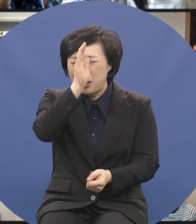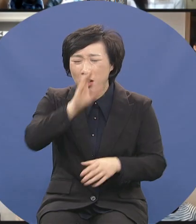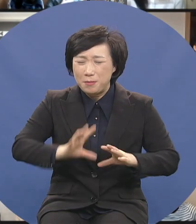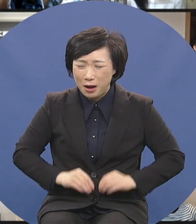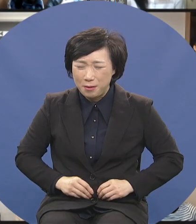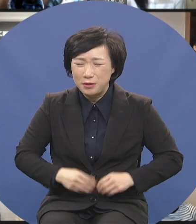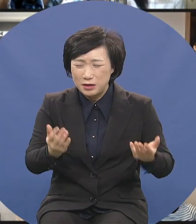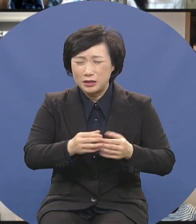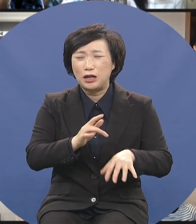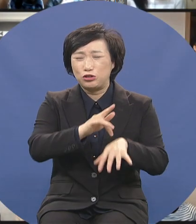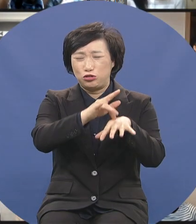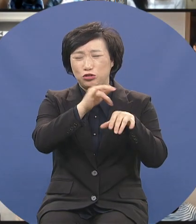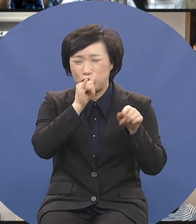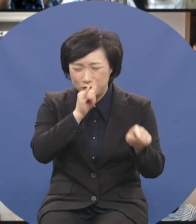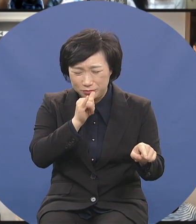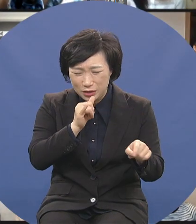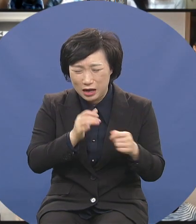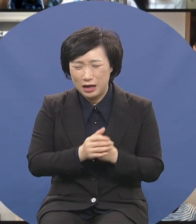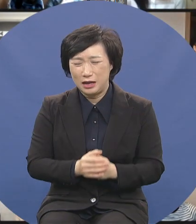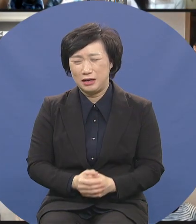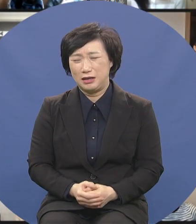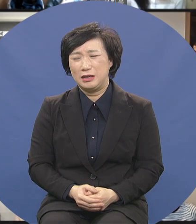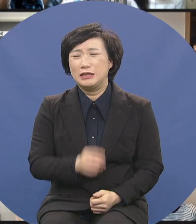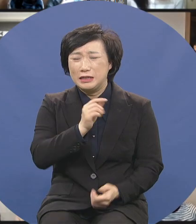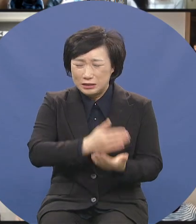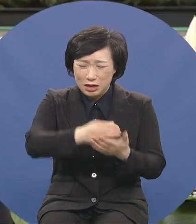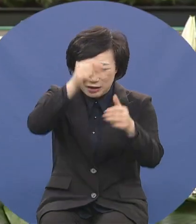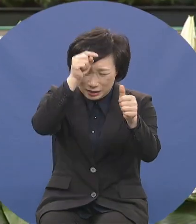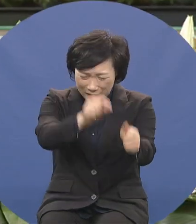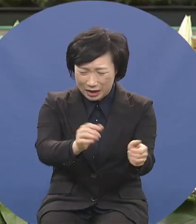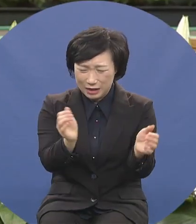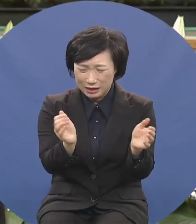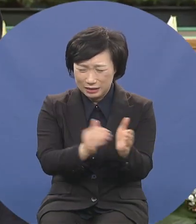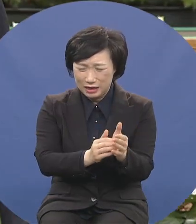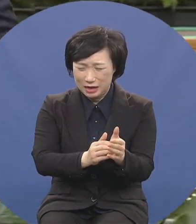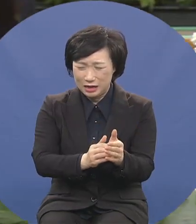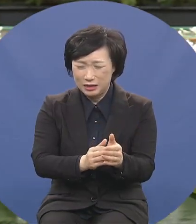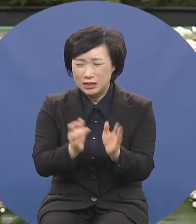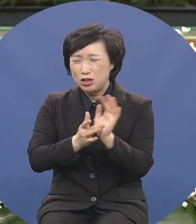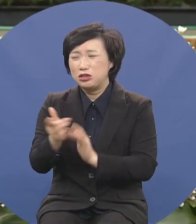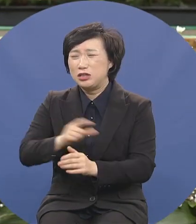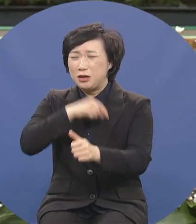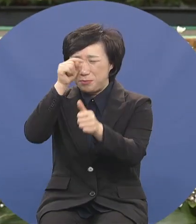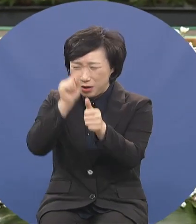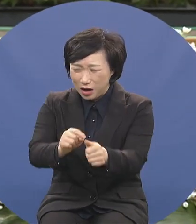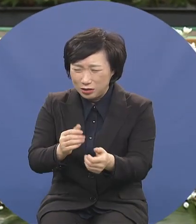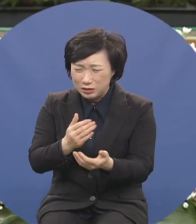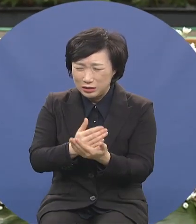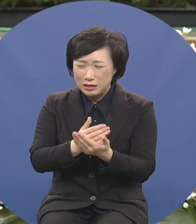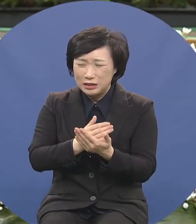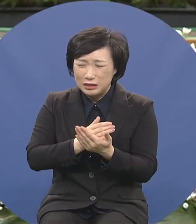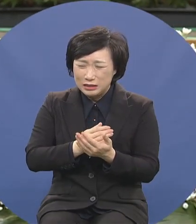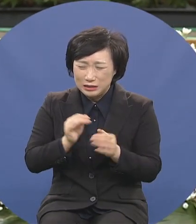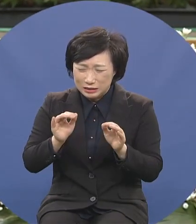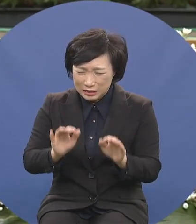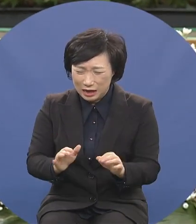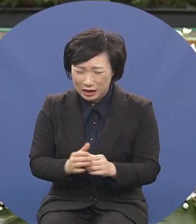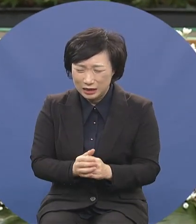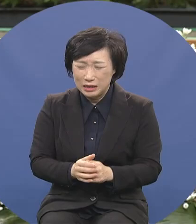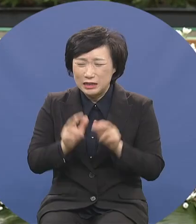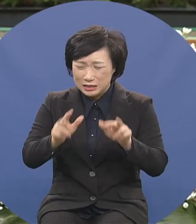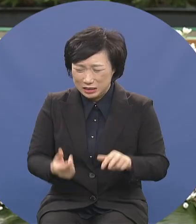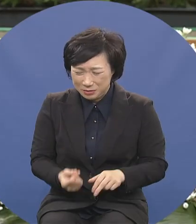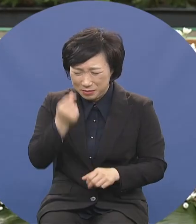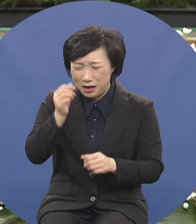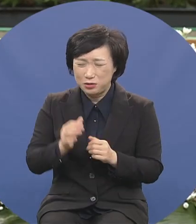기근으로 역사하는 귀신아, 너는 떠나갈지어다. 예수님의 이름으로 명령하노니